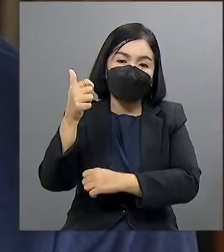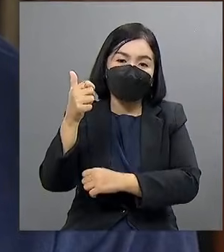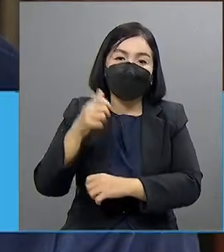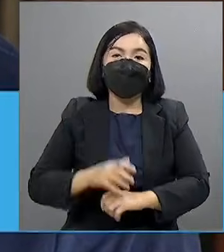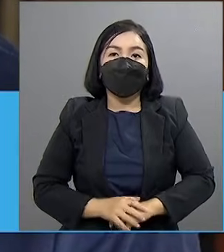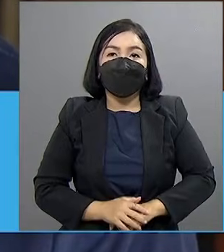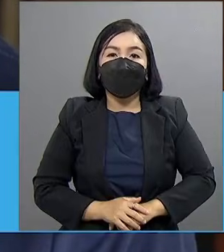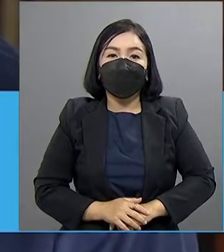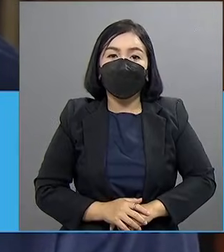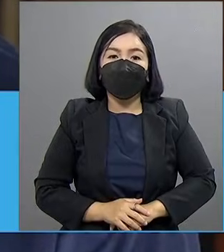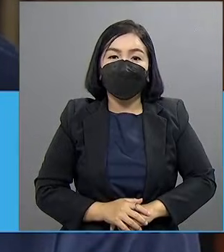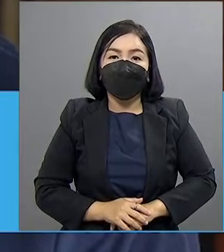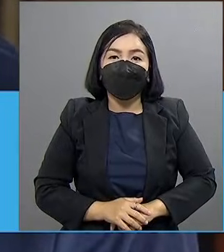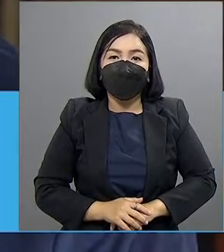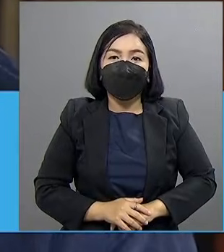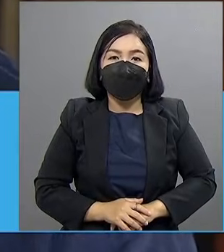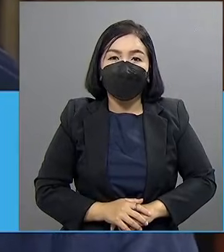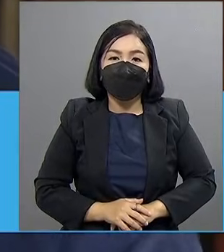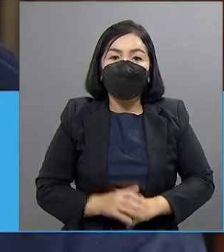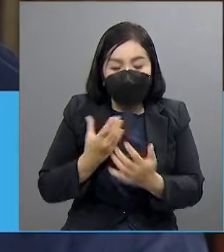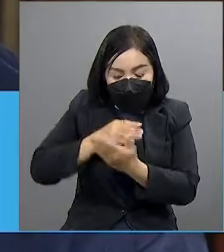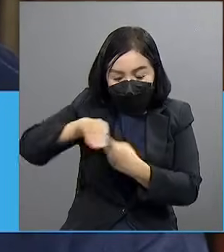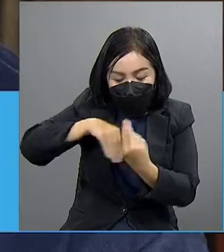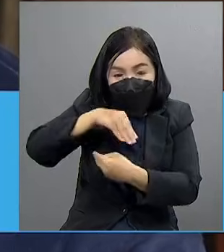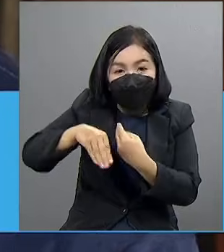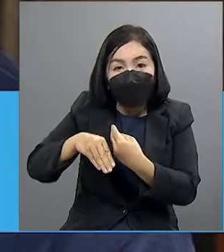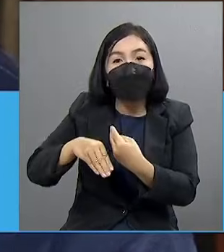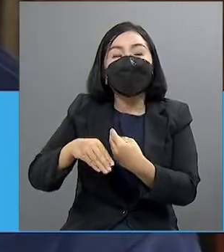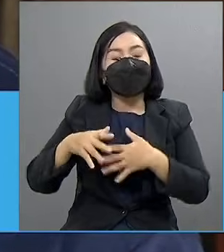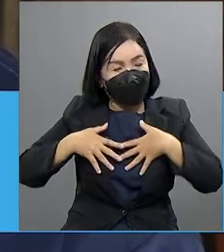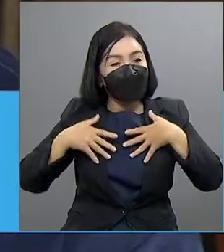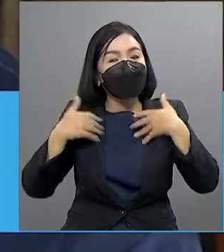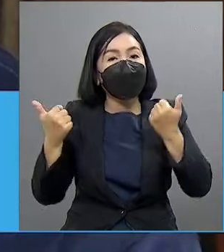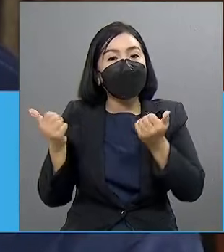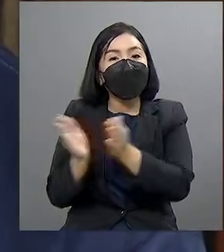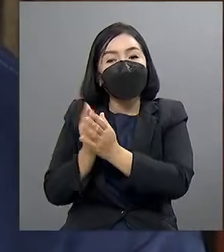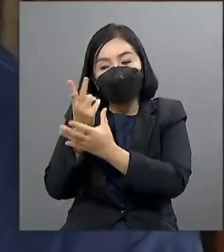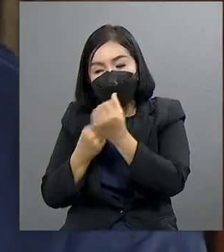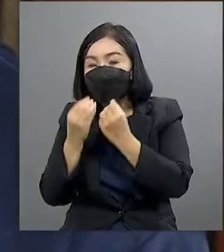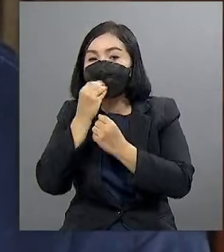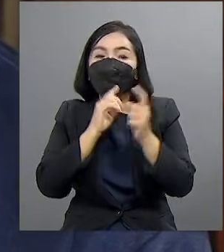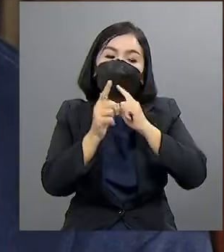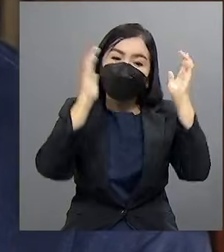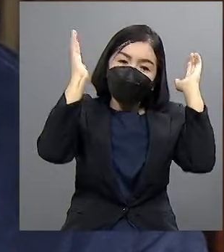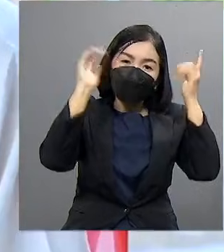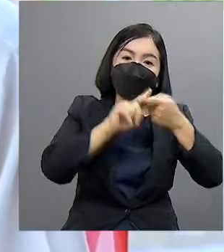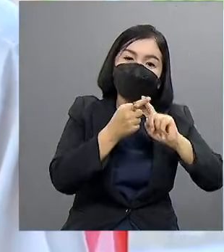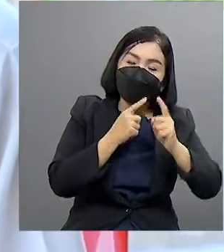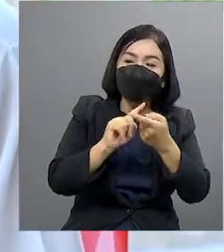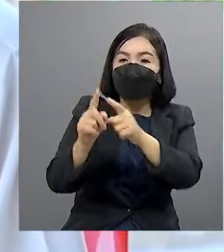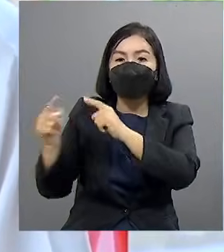ใช้กับเมียเลี้ยงน้อยมีความสุขครับได้เว้ากับหมู่กับเพื่อนกับอายกับน้องอยู่ผู้เดียวมันเหง